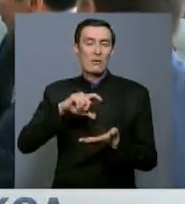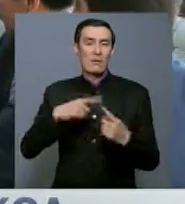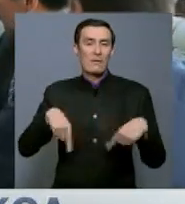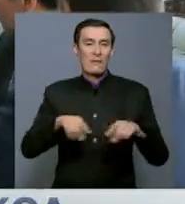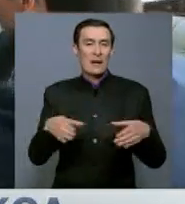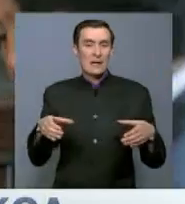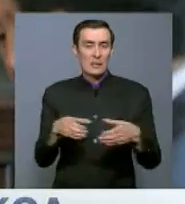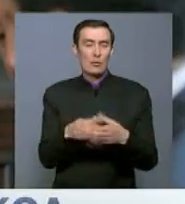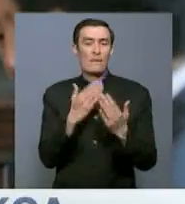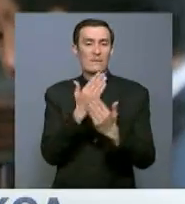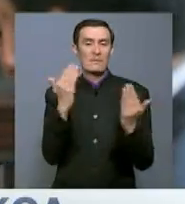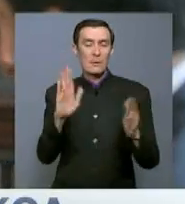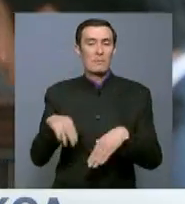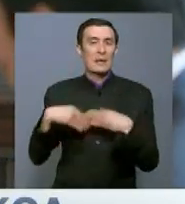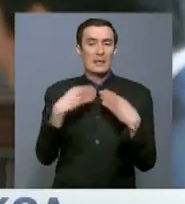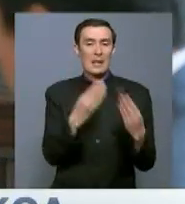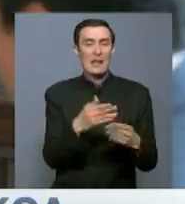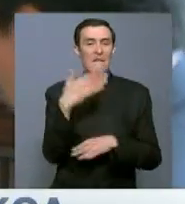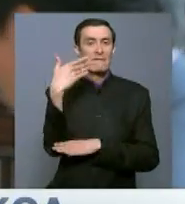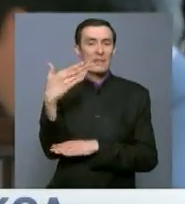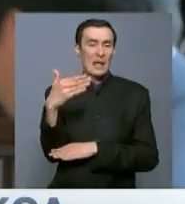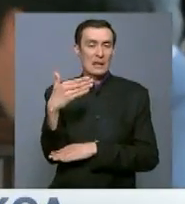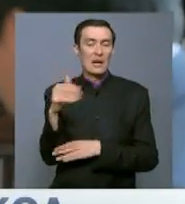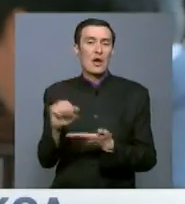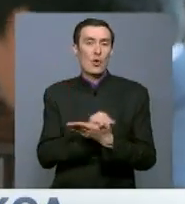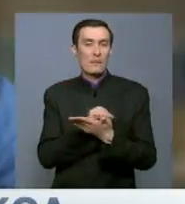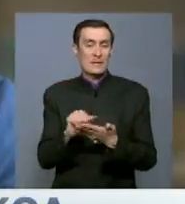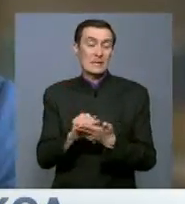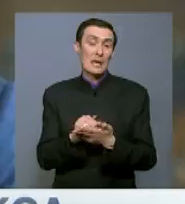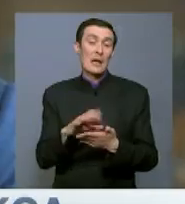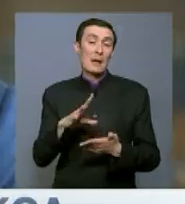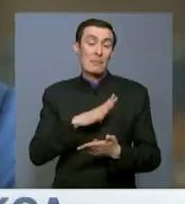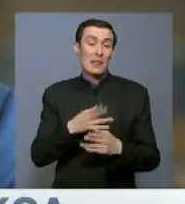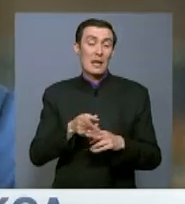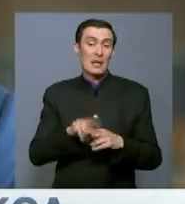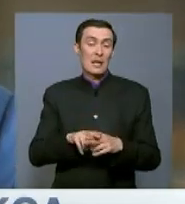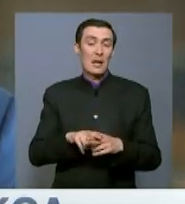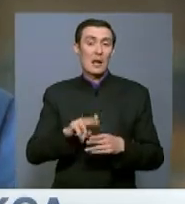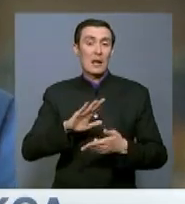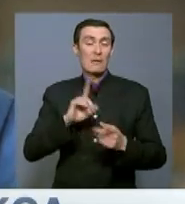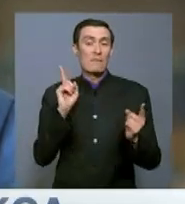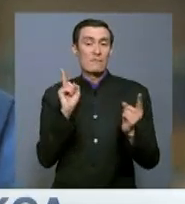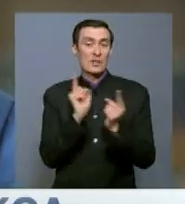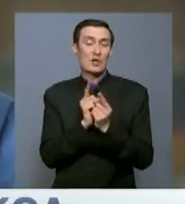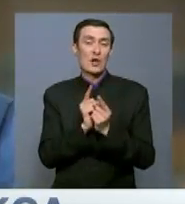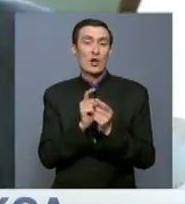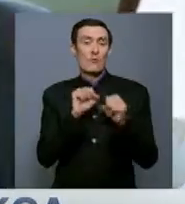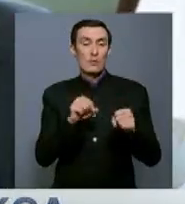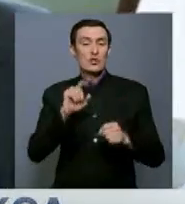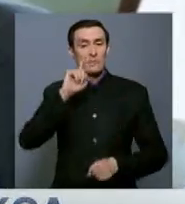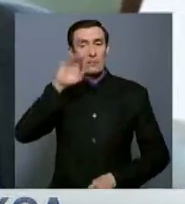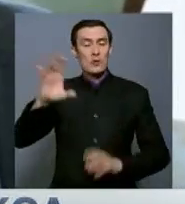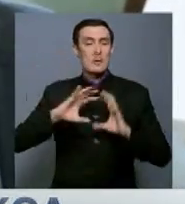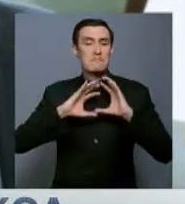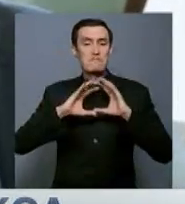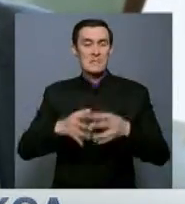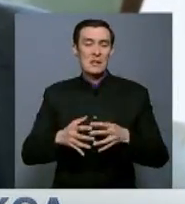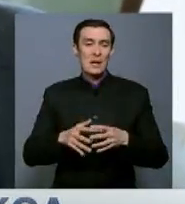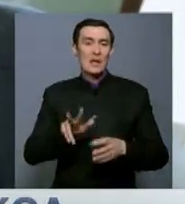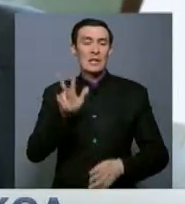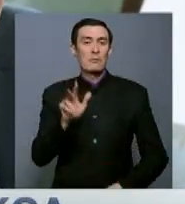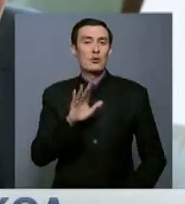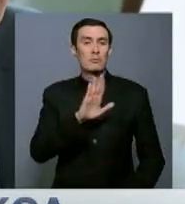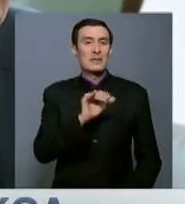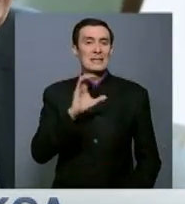организатора выставки уже передали флаг конвенции. Главным событием вечера станет бой за звание чемпиона мира по версии